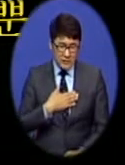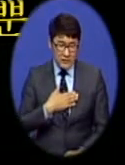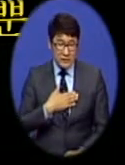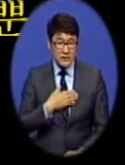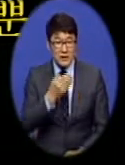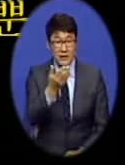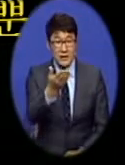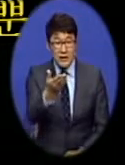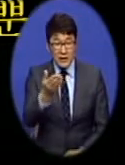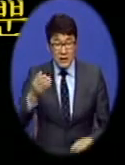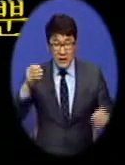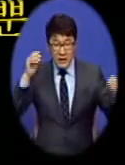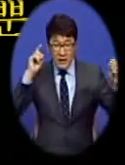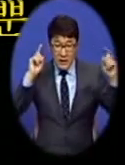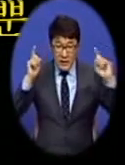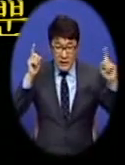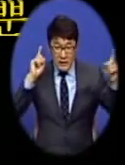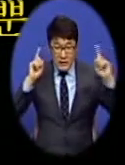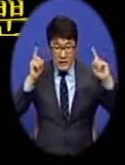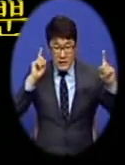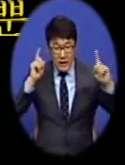나는 당신의